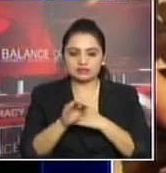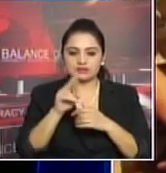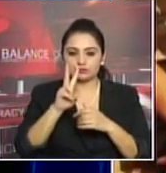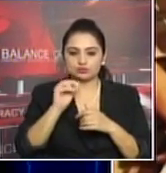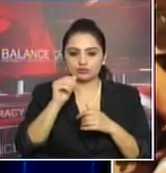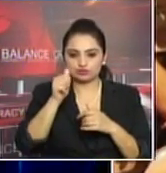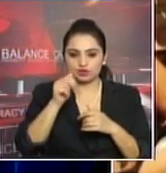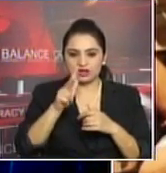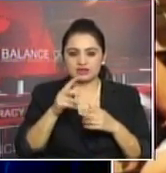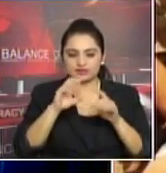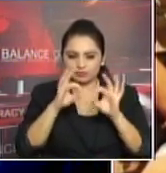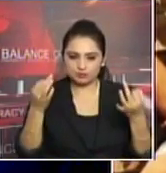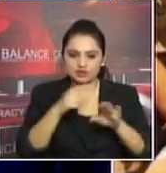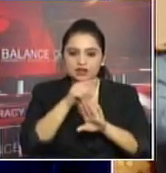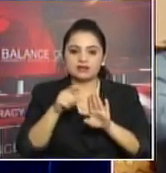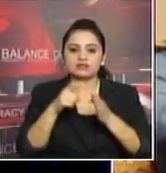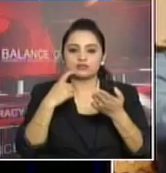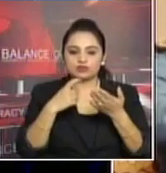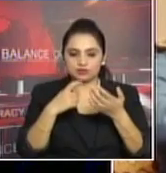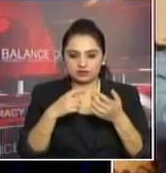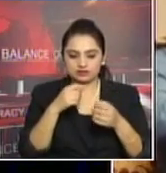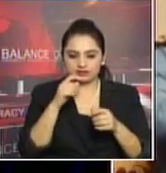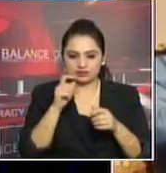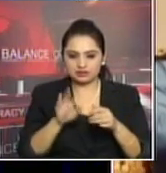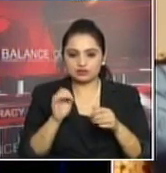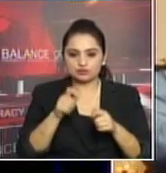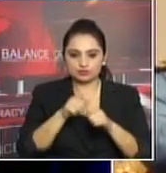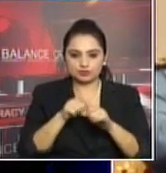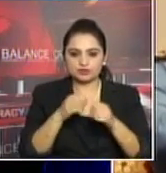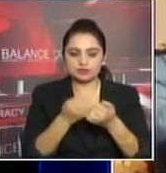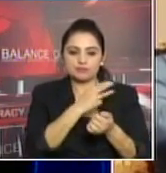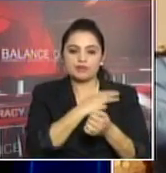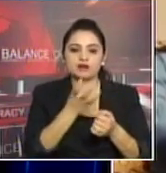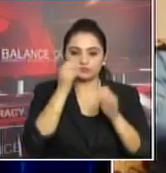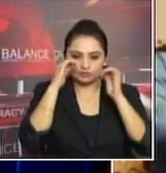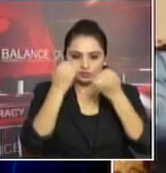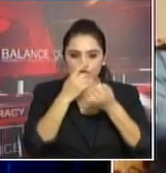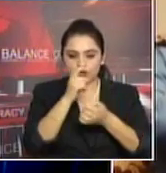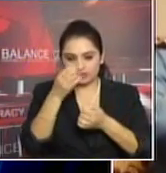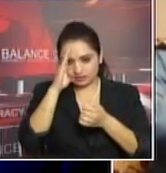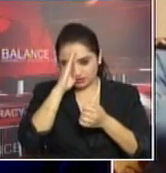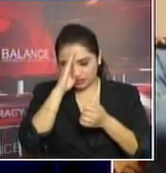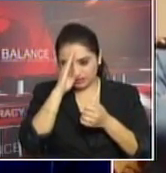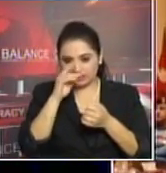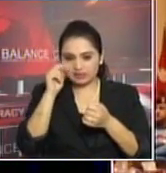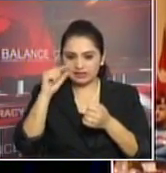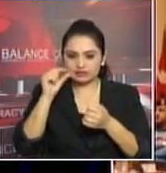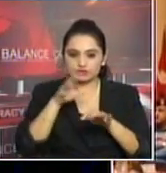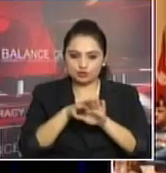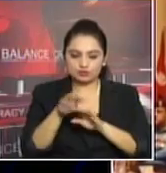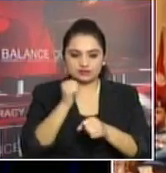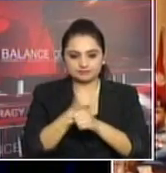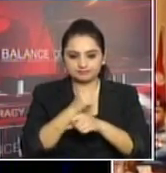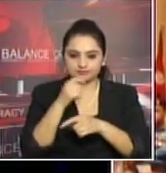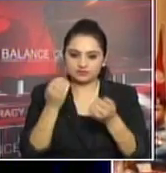लगायत विभिन्न नीतिगत एवं कानुनी प्रावधान गरेको छ। मानव अधिकार सुनिश्चित गर्नकै निम्ति सरकार एवं गैर सरकारी संघ संस्था पनि लागि